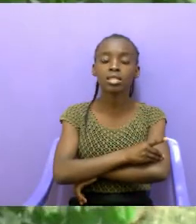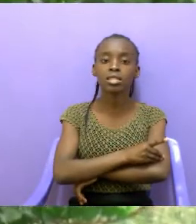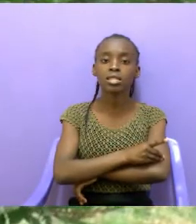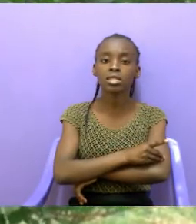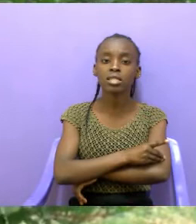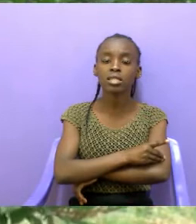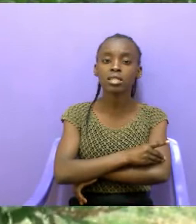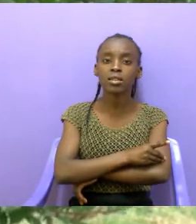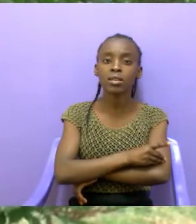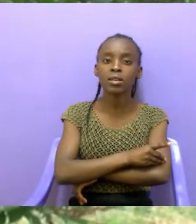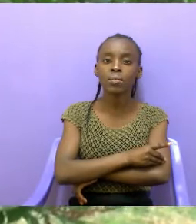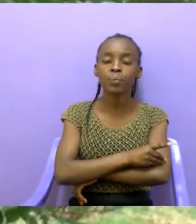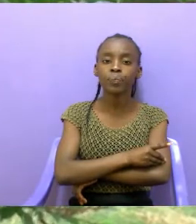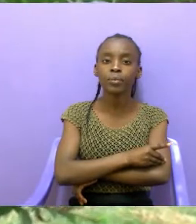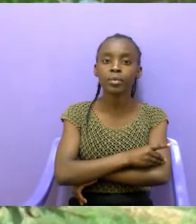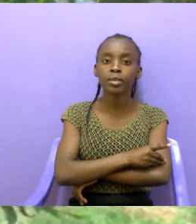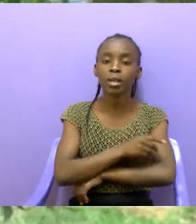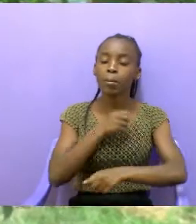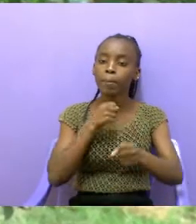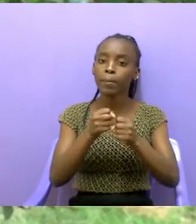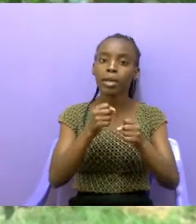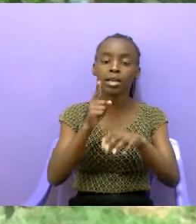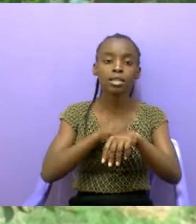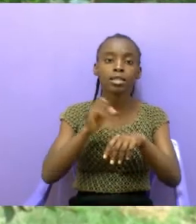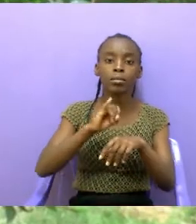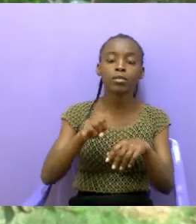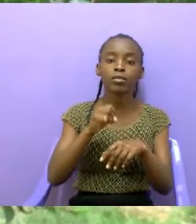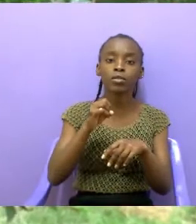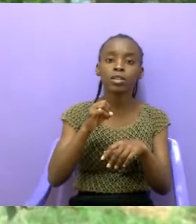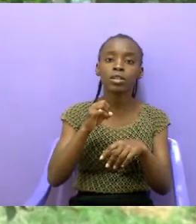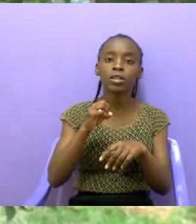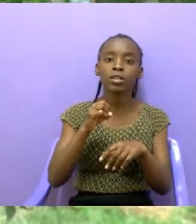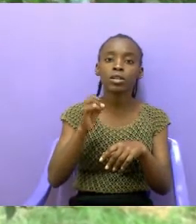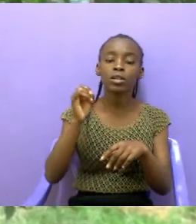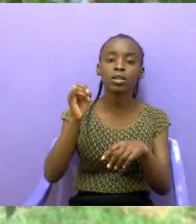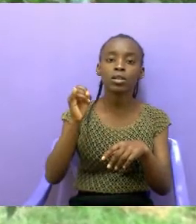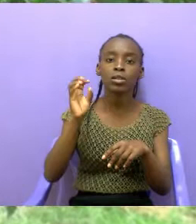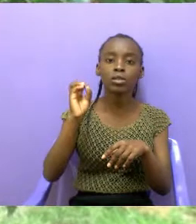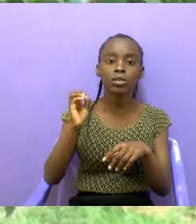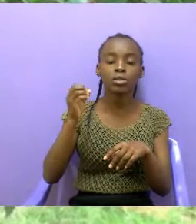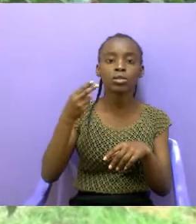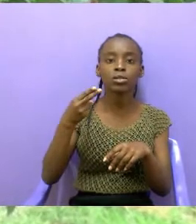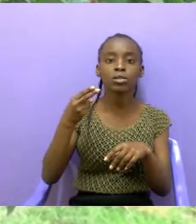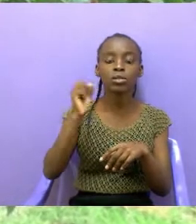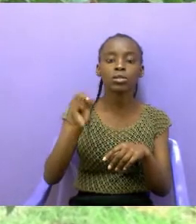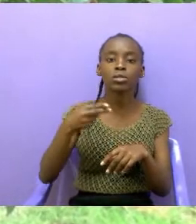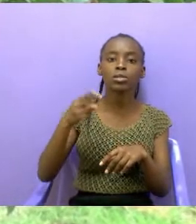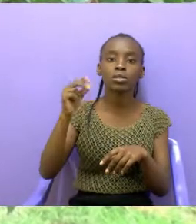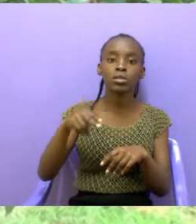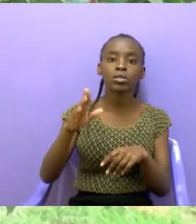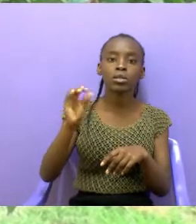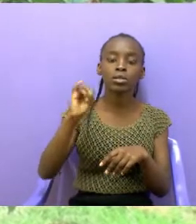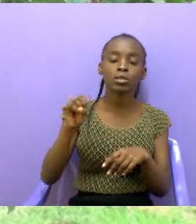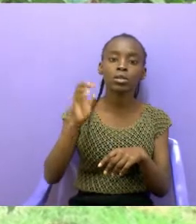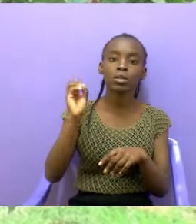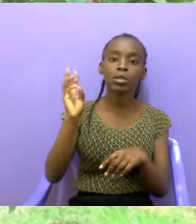iliyopiga mainji zote wakati ule wa Yusufu. Ilikuwa only 7 years. Miaka 7 pekee. Lakini Mungu aliwahifadhi watu